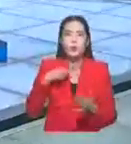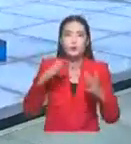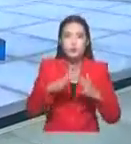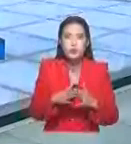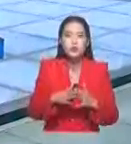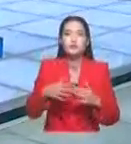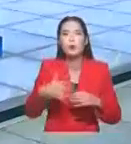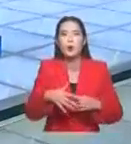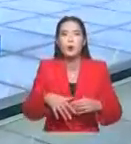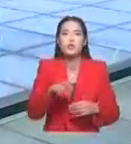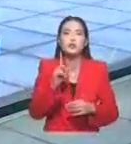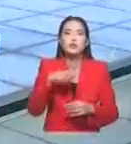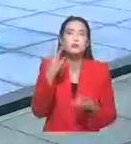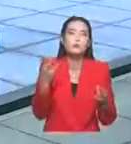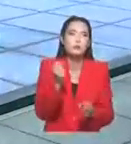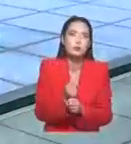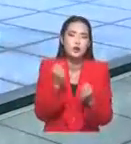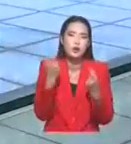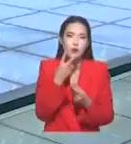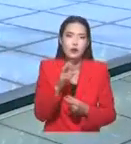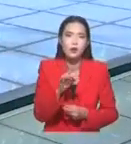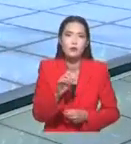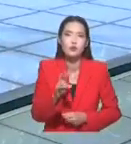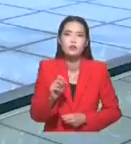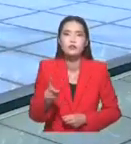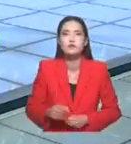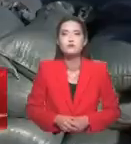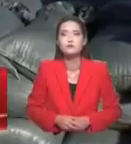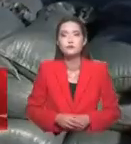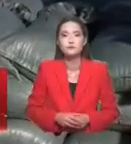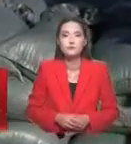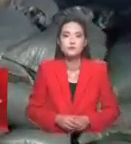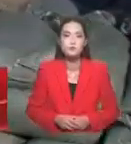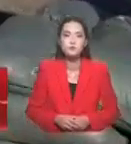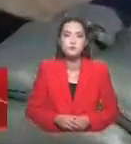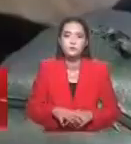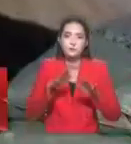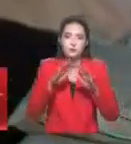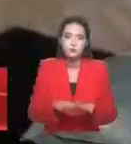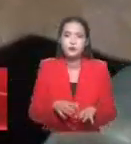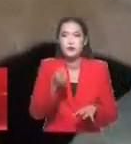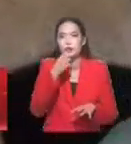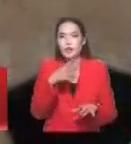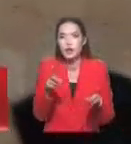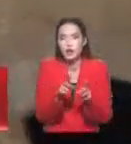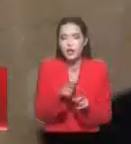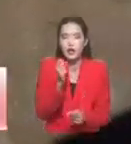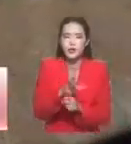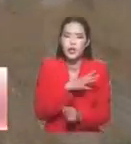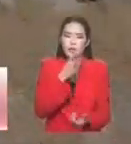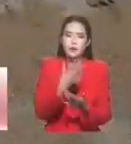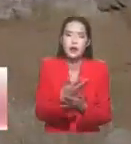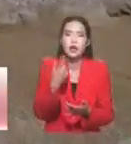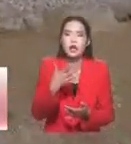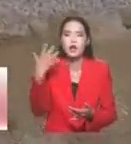төсегім дейтіндер енді не істейді? Аружан Затабек тақырыпты тарқатады. Менің де Астанада тұрып жатқаныма шамамен бір 5